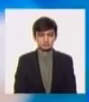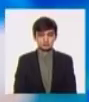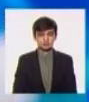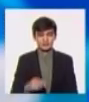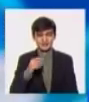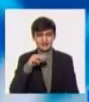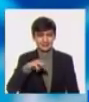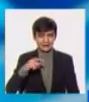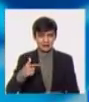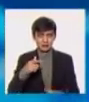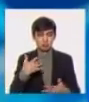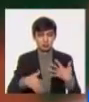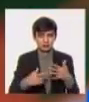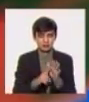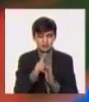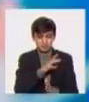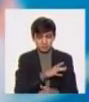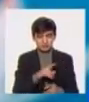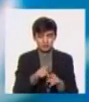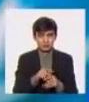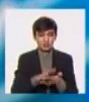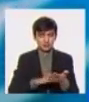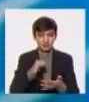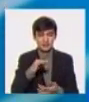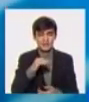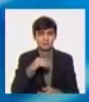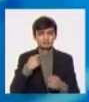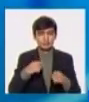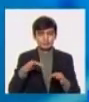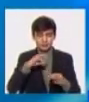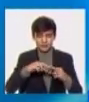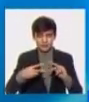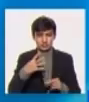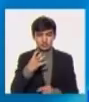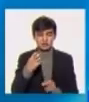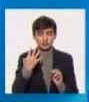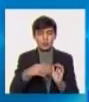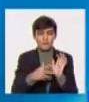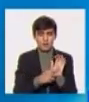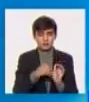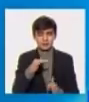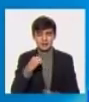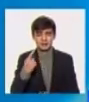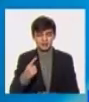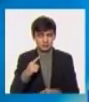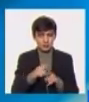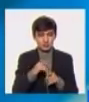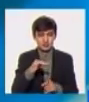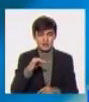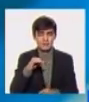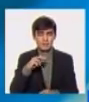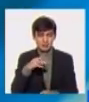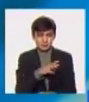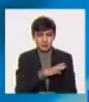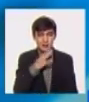Тенге продолжает слабеть. На фондовой бирже торги закончились на отметке 448,1. По сравнению с минувшей пятницей, американская